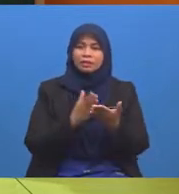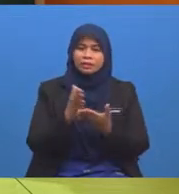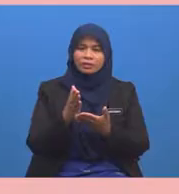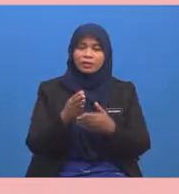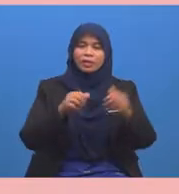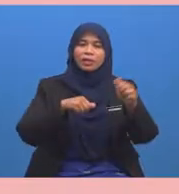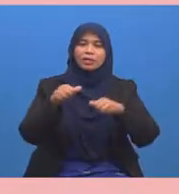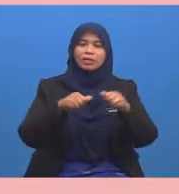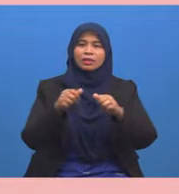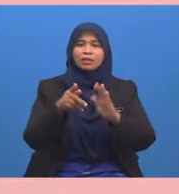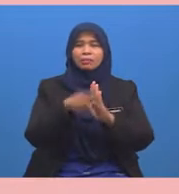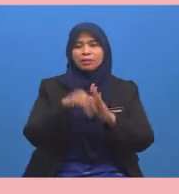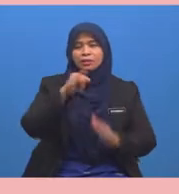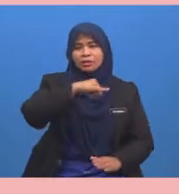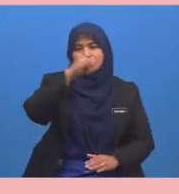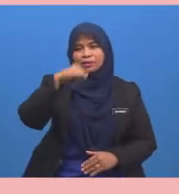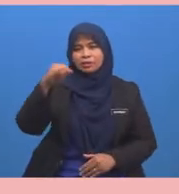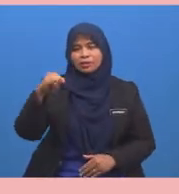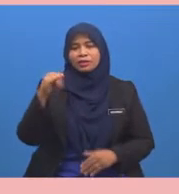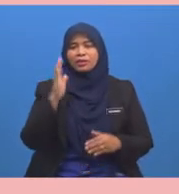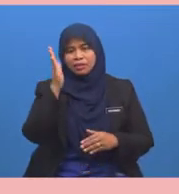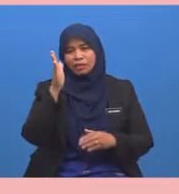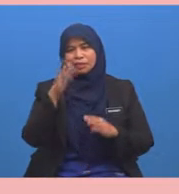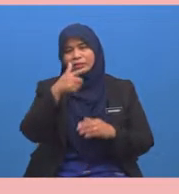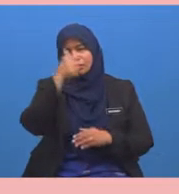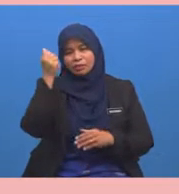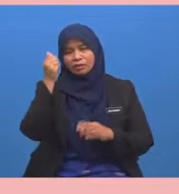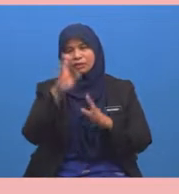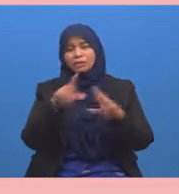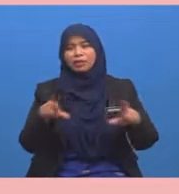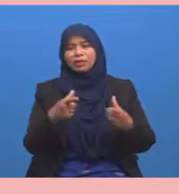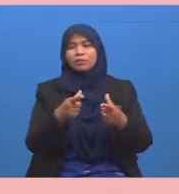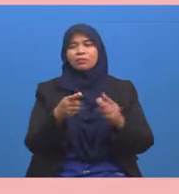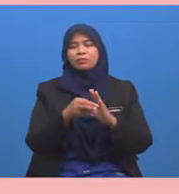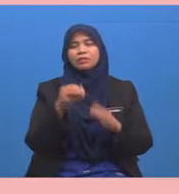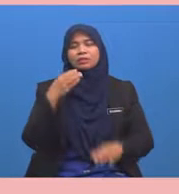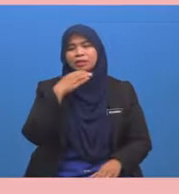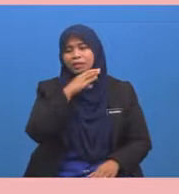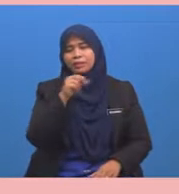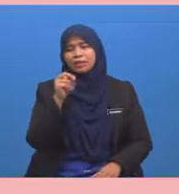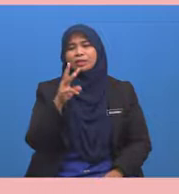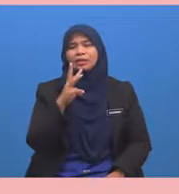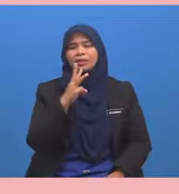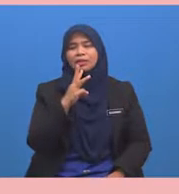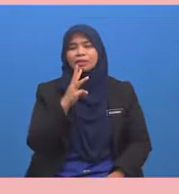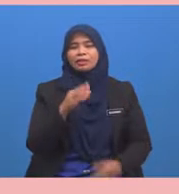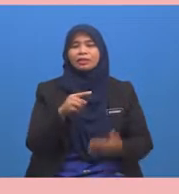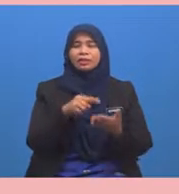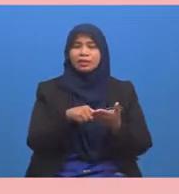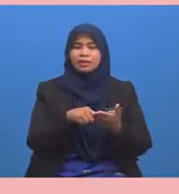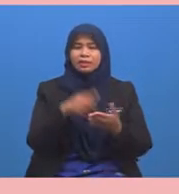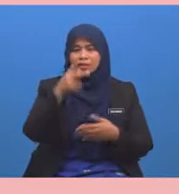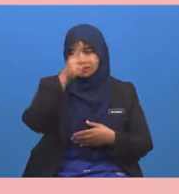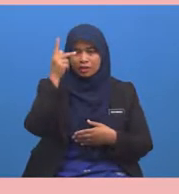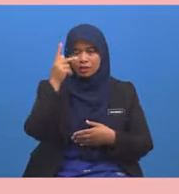Seterusnya, aktiviti perindustrian pula akan mengakibatkan berlakunya pencemaran air. Hal ini demikian